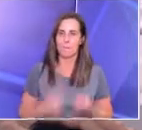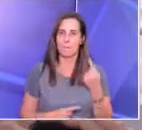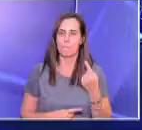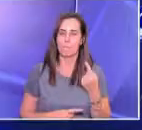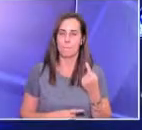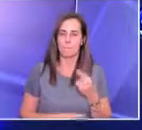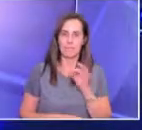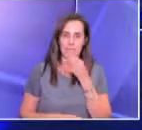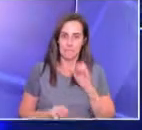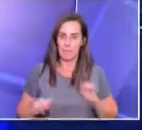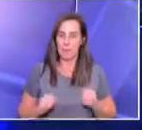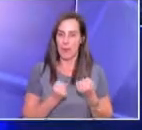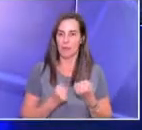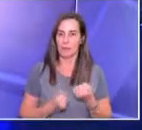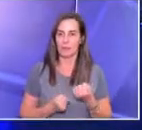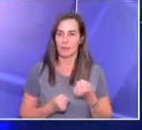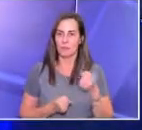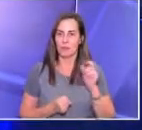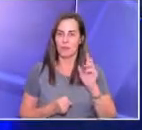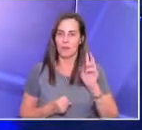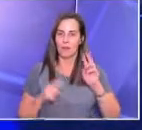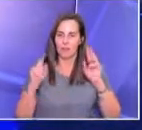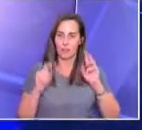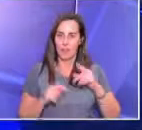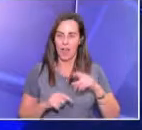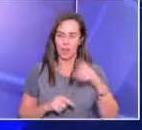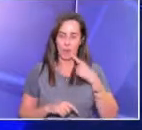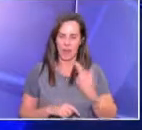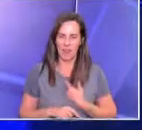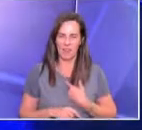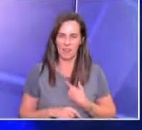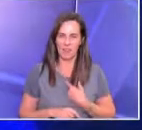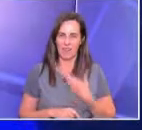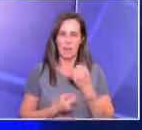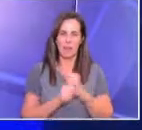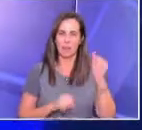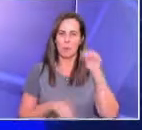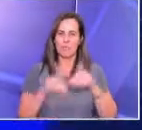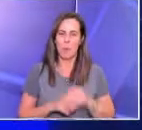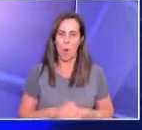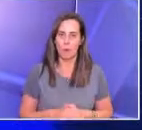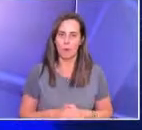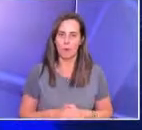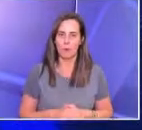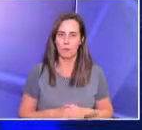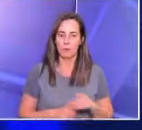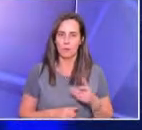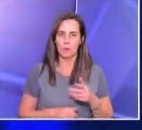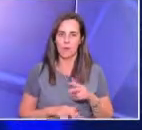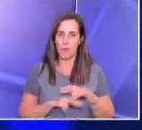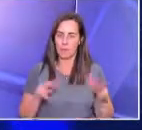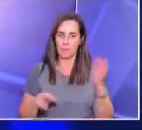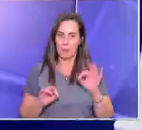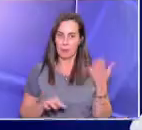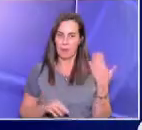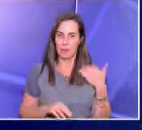את היום... צעירים, נמרצים, יש לך את היום הכי גשום בשנה, אתה אומר לעצמך, כמו אתמול, כמה חילונים יצאו אתמול להצביע? כן, מה אתמול? לא, קודם כל, המצב באמת